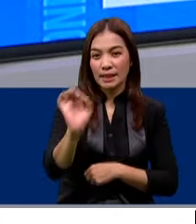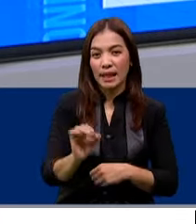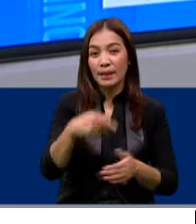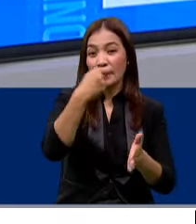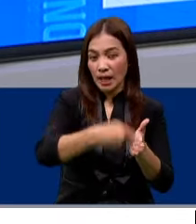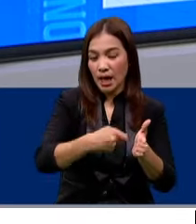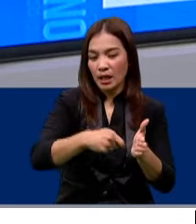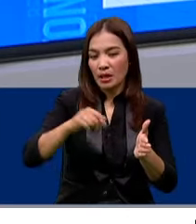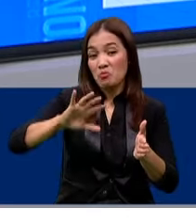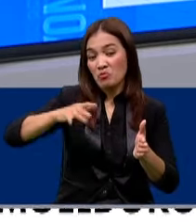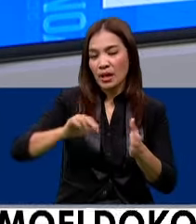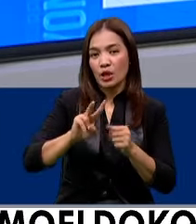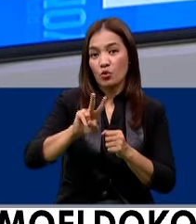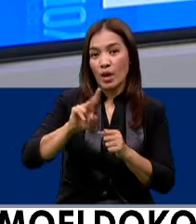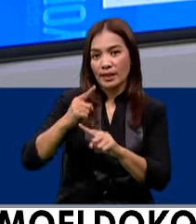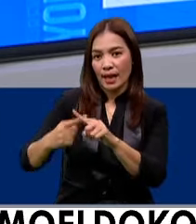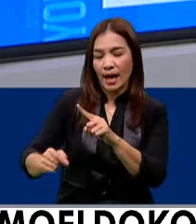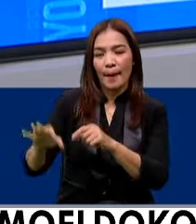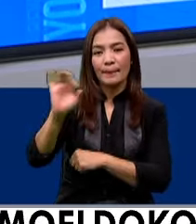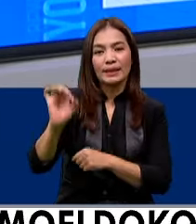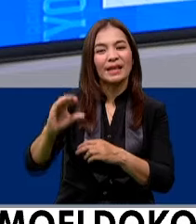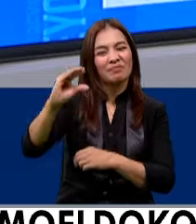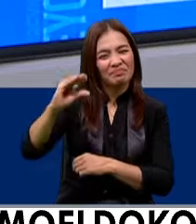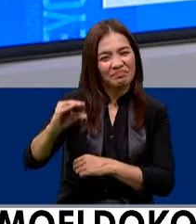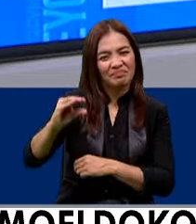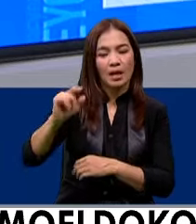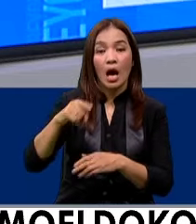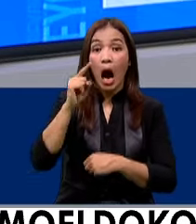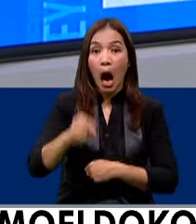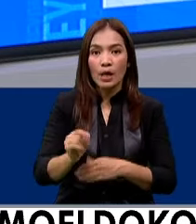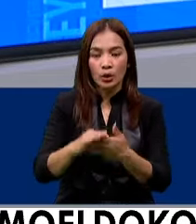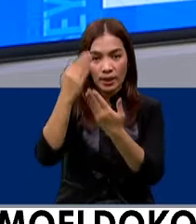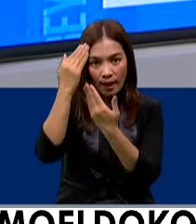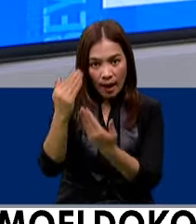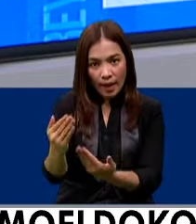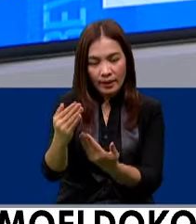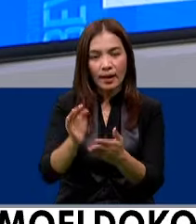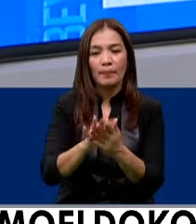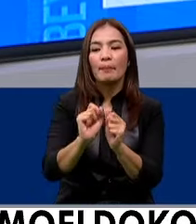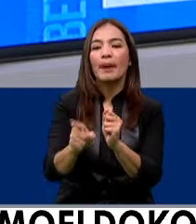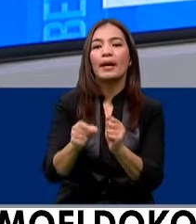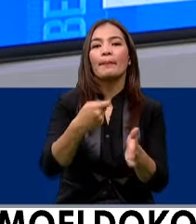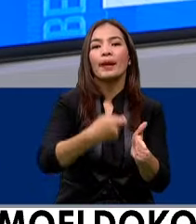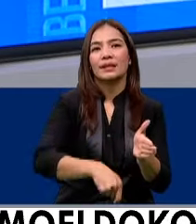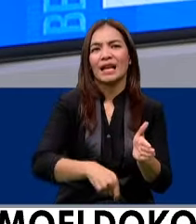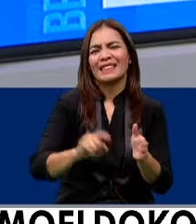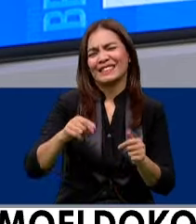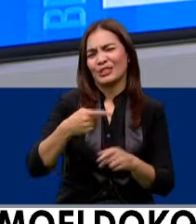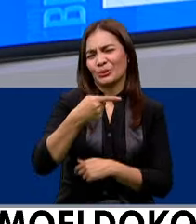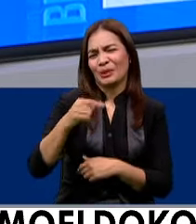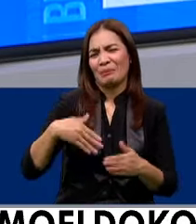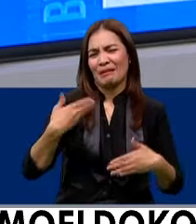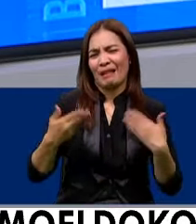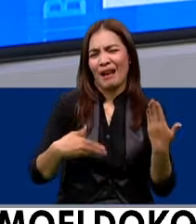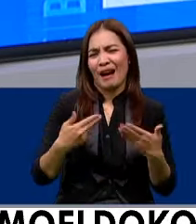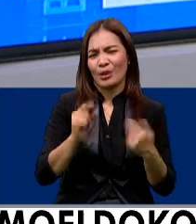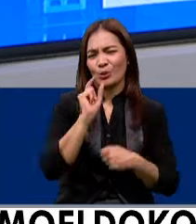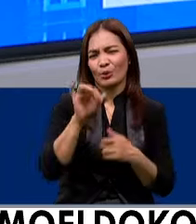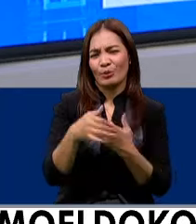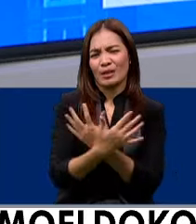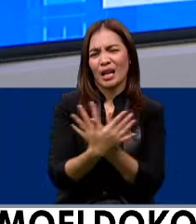defisitnya bisa 2,5% artinya ya Anda harus patuh pajak begitu Kan itu Dia ee sesuatu yang kurang menyenangkan tentunya untuk rakyat